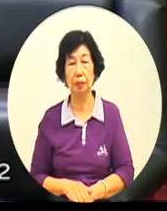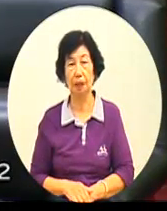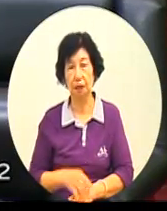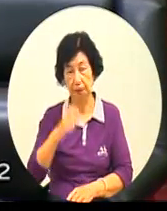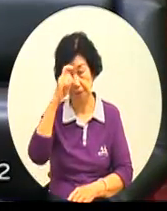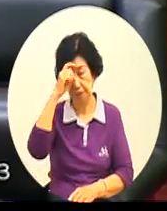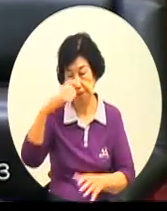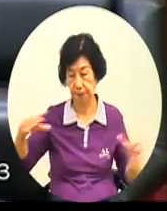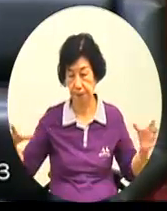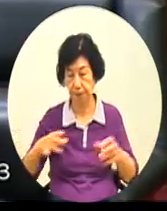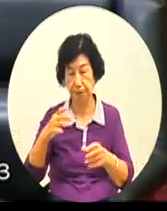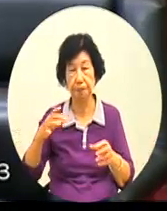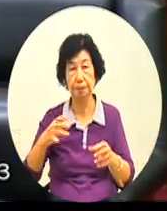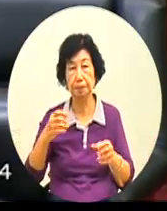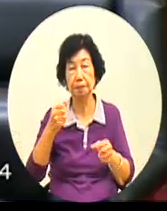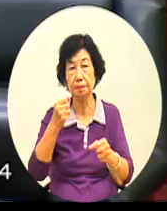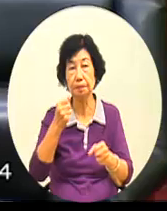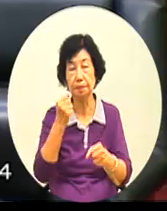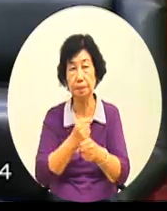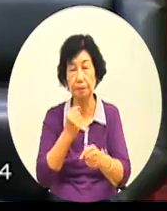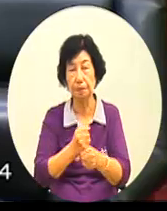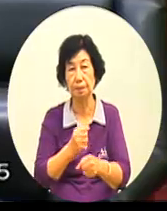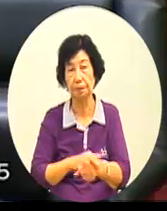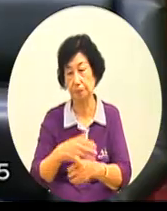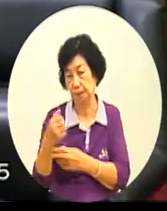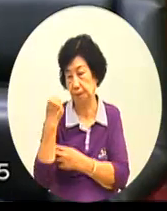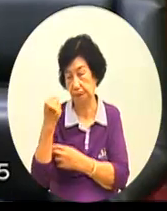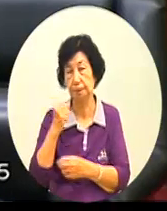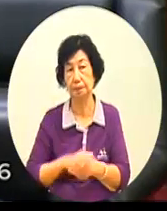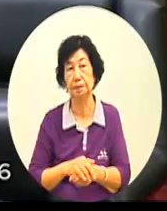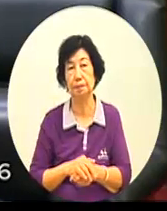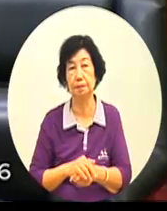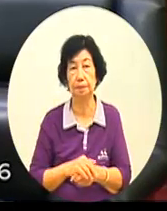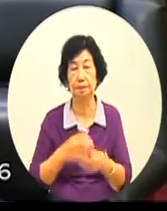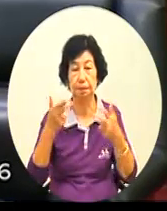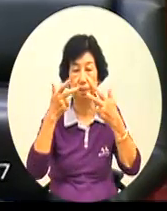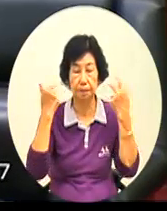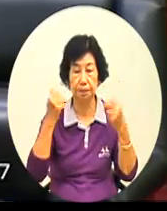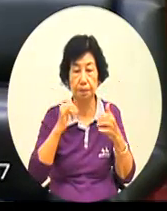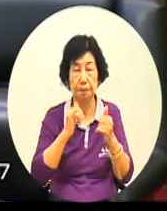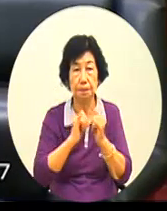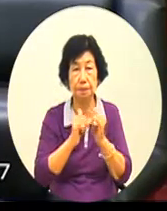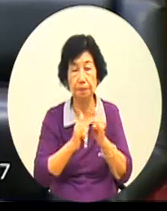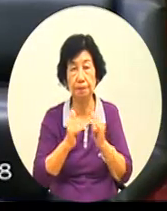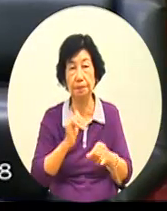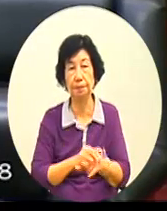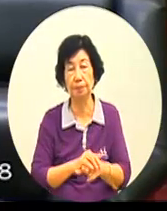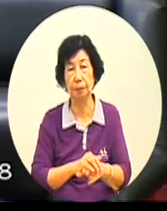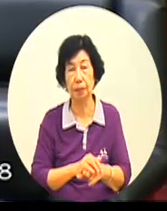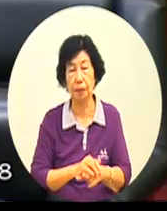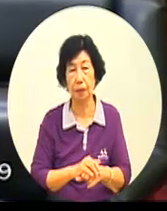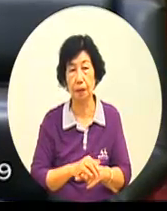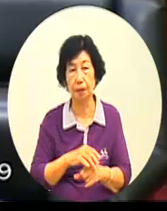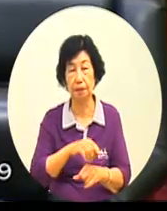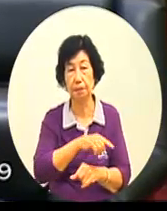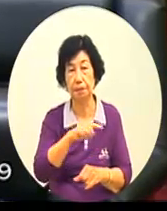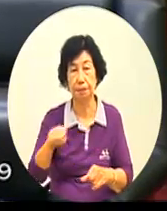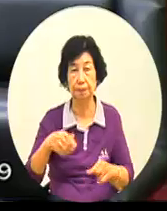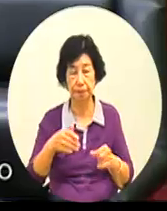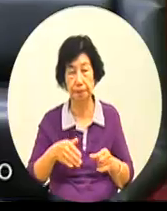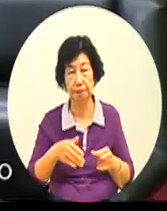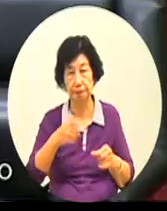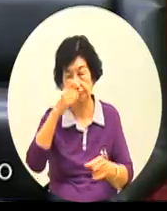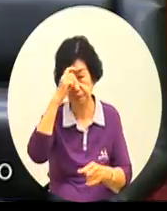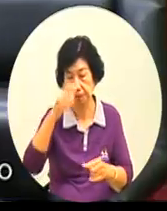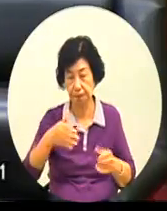努力，让我们的原乡你看得到你们的努力，也看得到 他们的需求是在哪里，让我们的